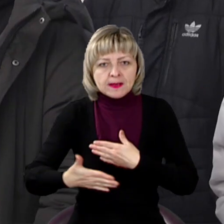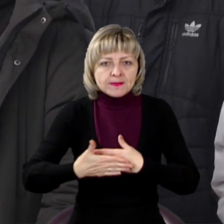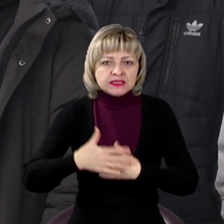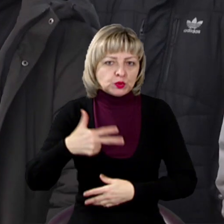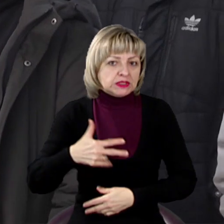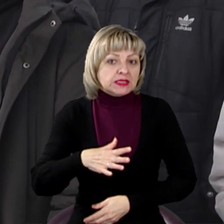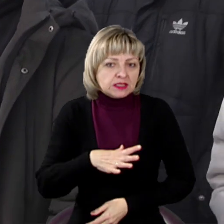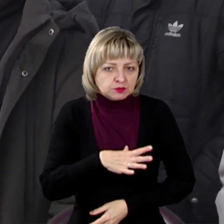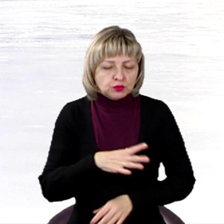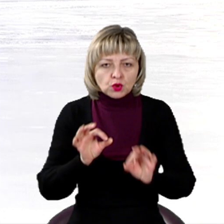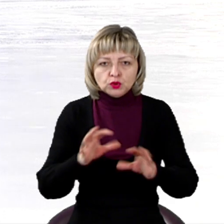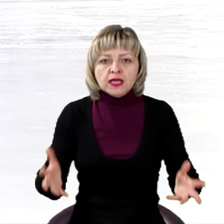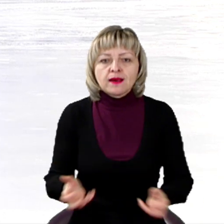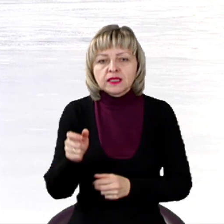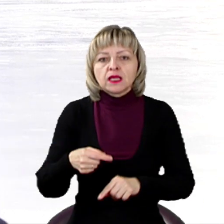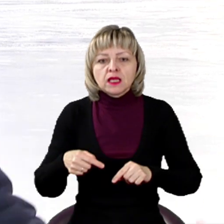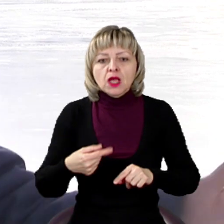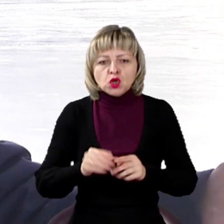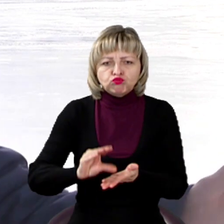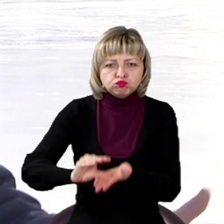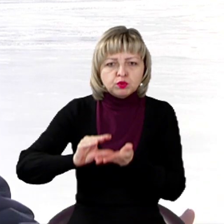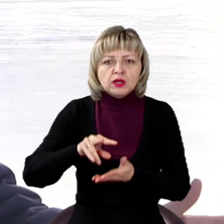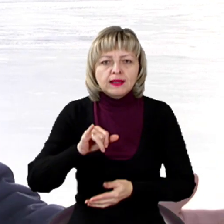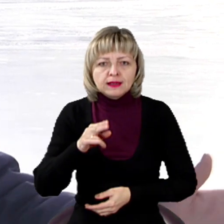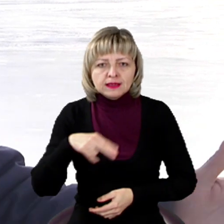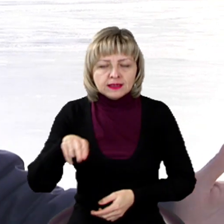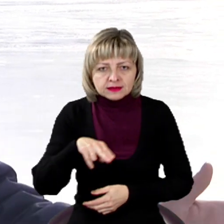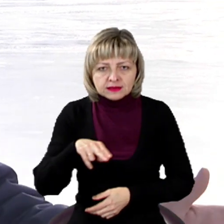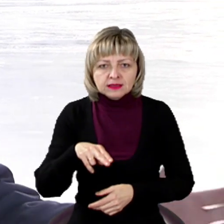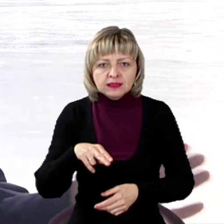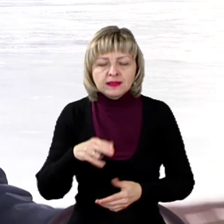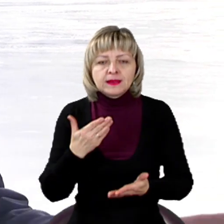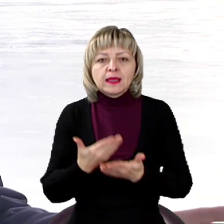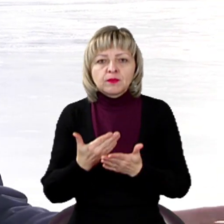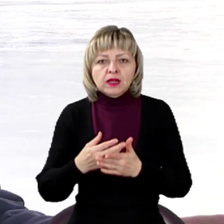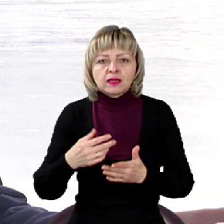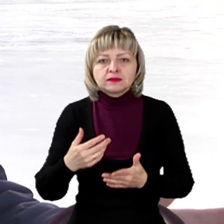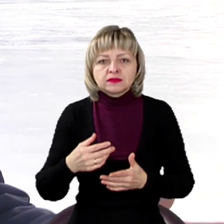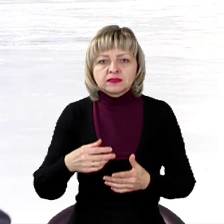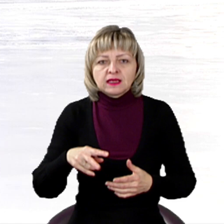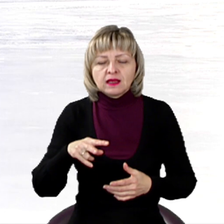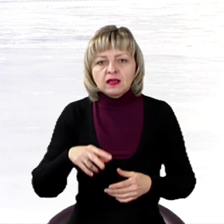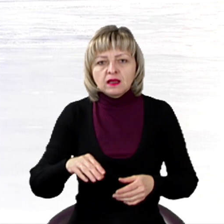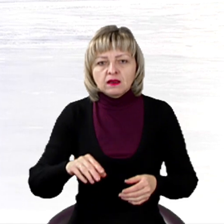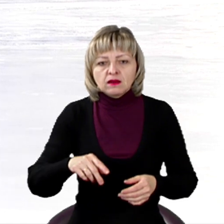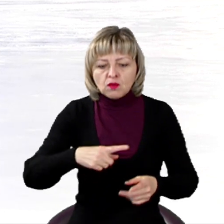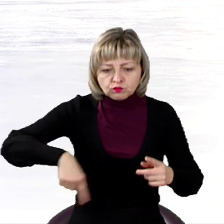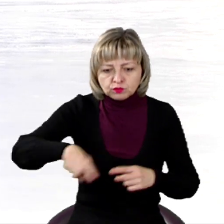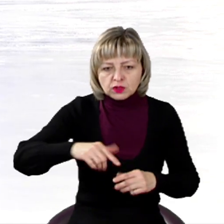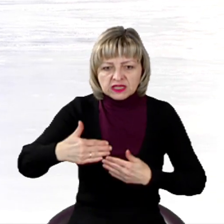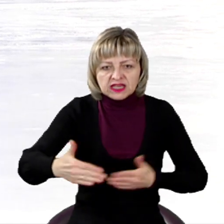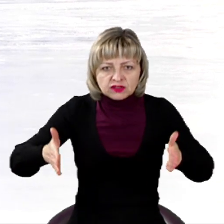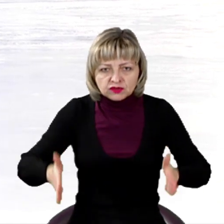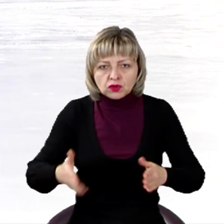говорить рятувальник Андрій Левчук. Найтовщий лід – це є на стикові ополонки. Тобто якщо ополонка плюс-мінус зробилася квадратна під вами, тут є стик,